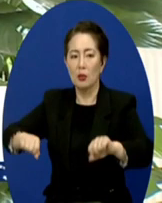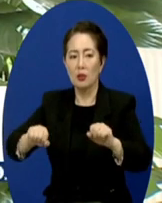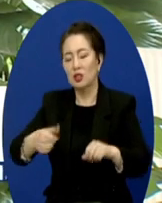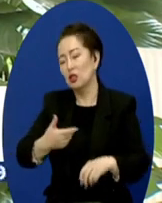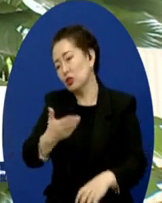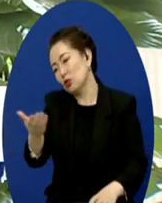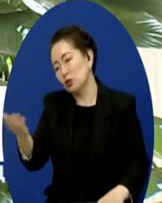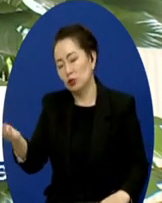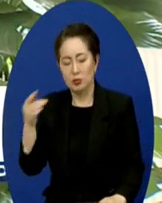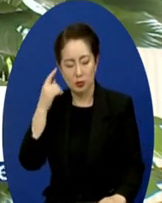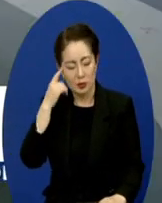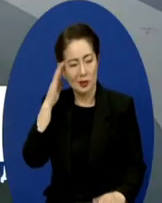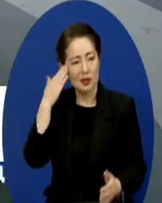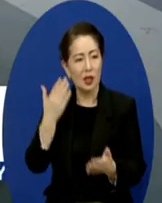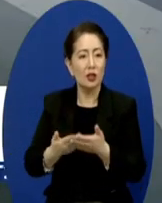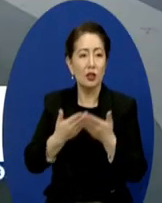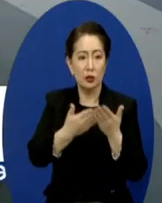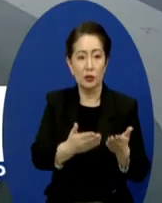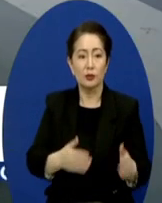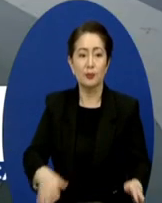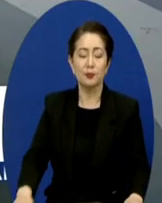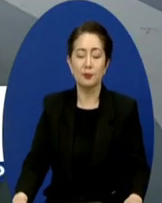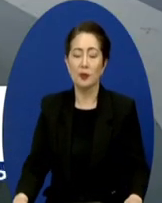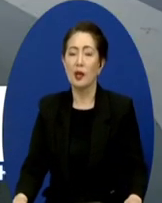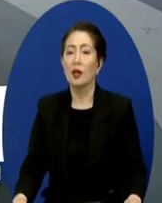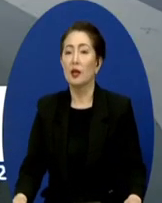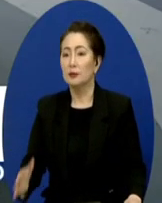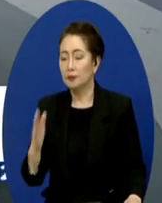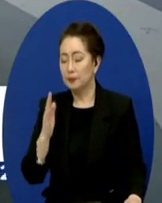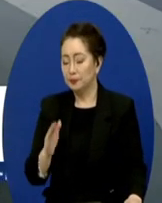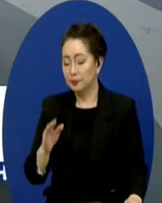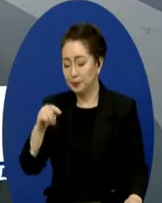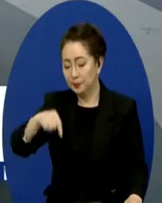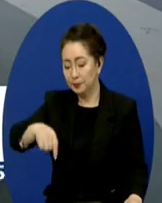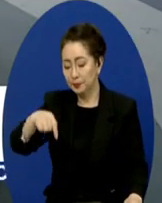Мотоциклчлтгаа авч өгье гэдэг ийм санал тавьчих. Энийн нөгөө талд яг өнөөдрийн байдлаар